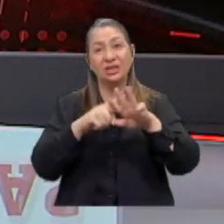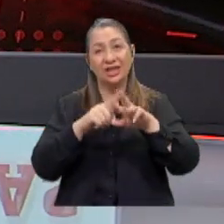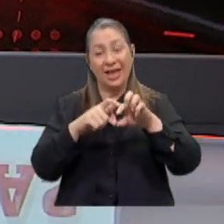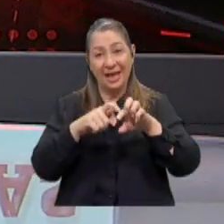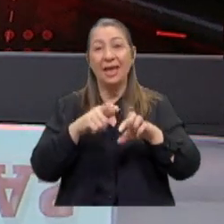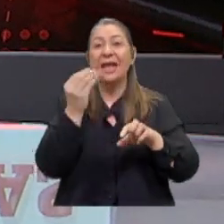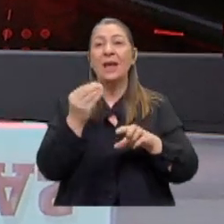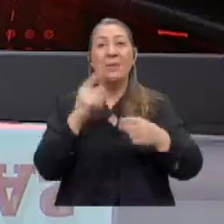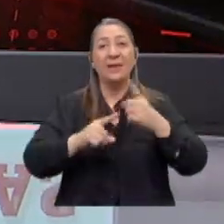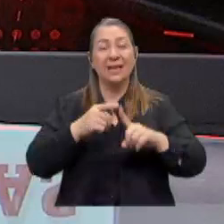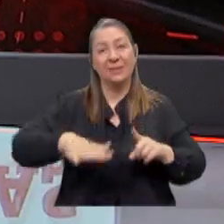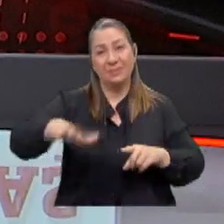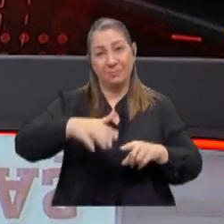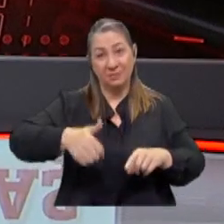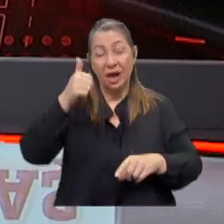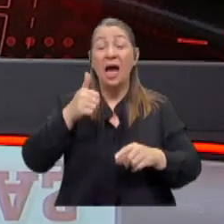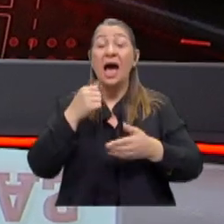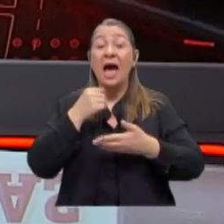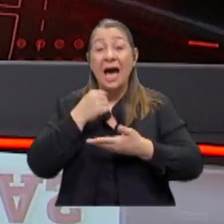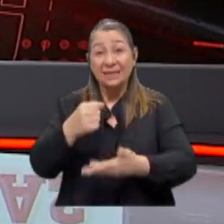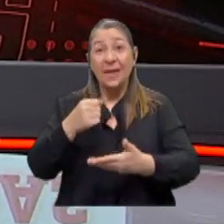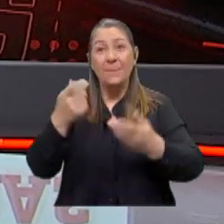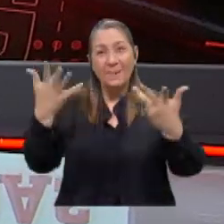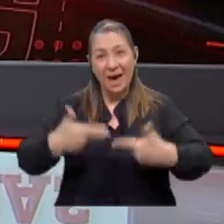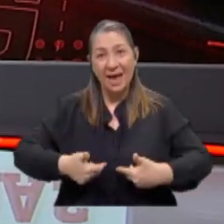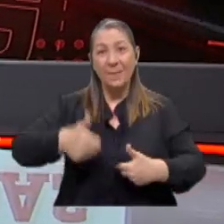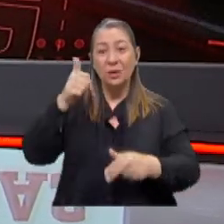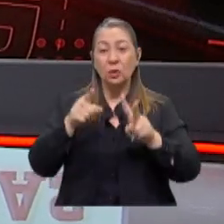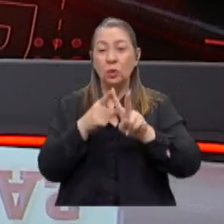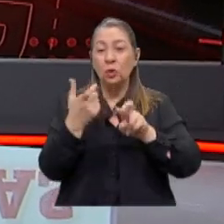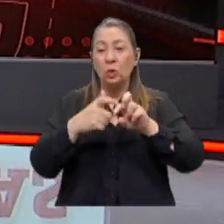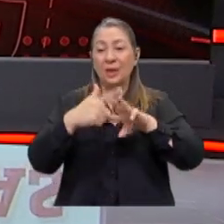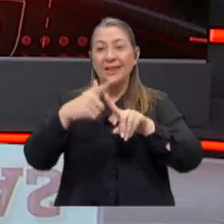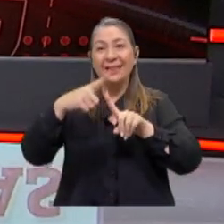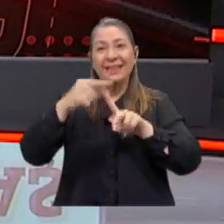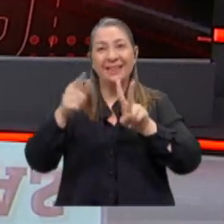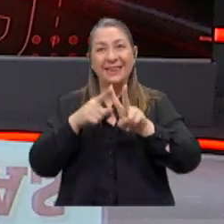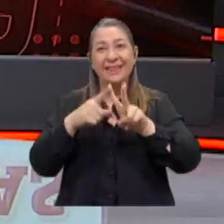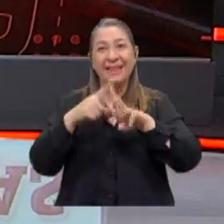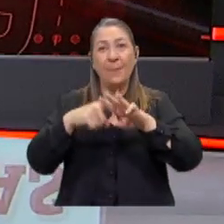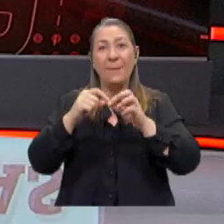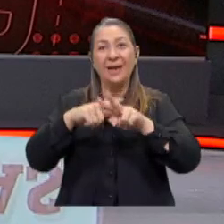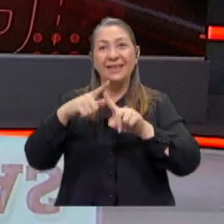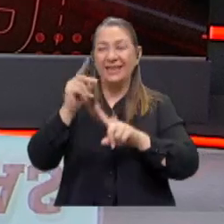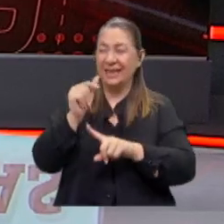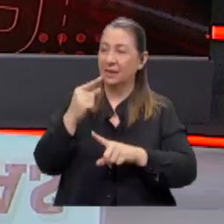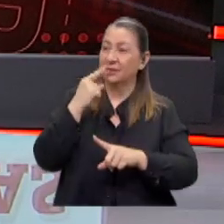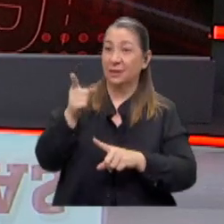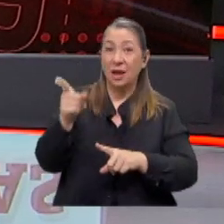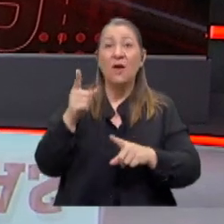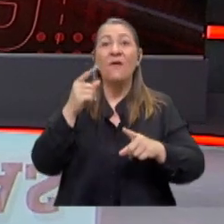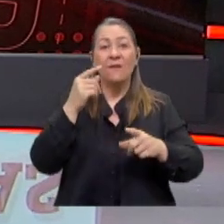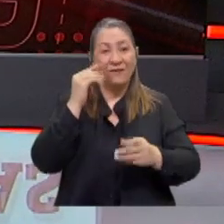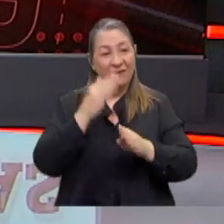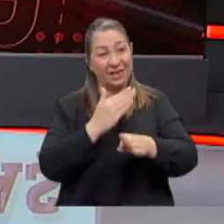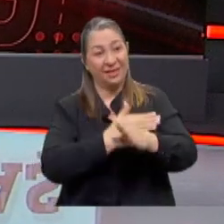Genel Başkanı, Hazine ve Maliye Bakanı Nurettin Nebati'yi kastederek, onu eleştirerek, vatandaş